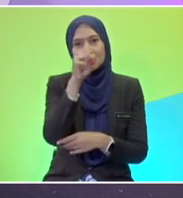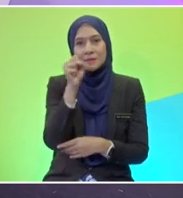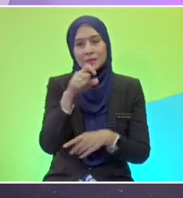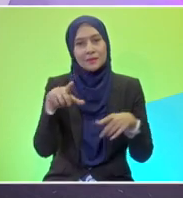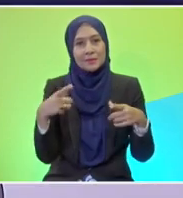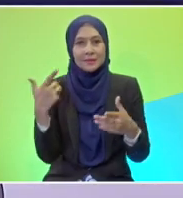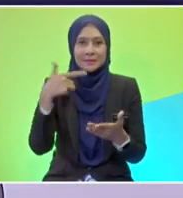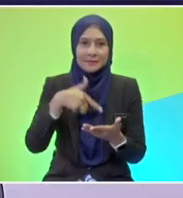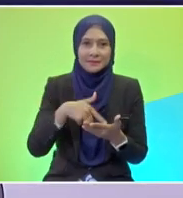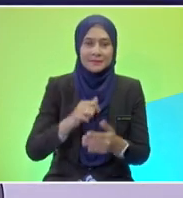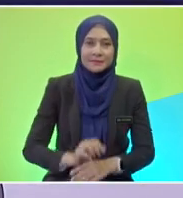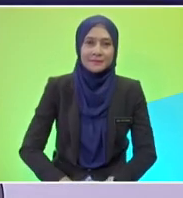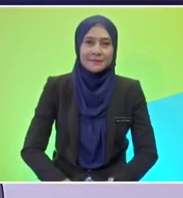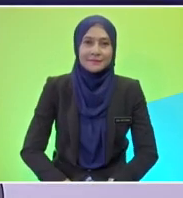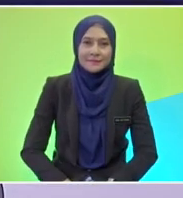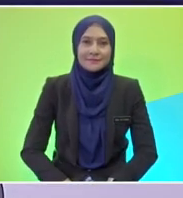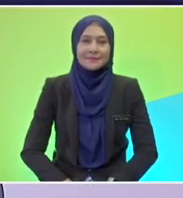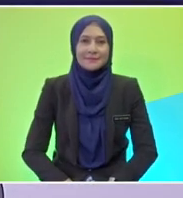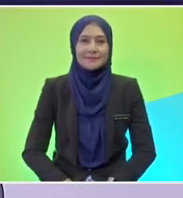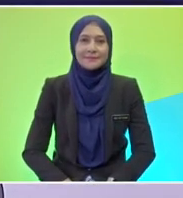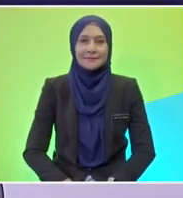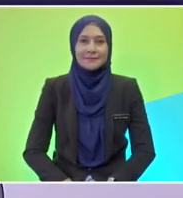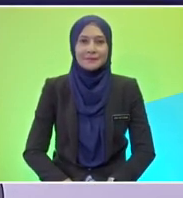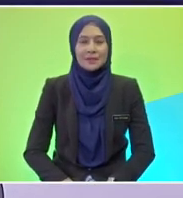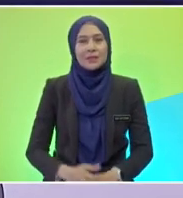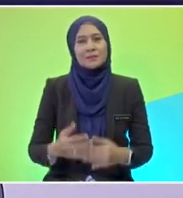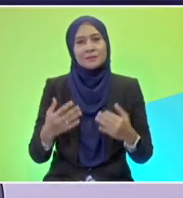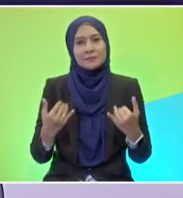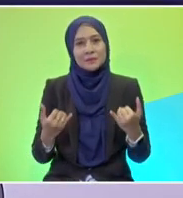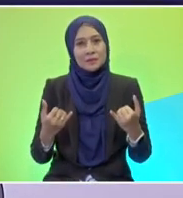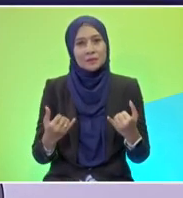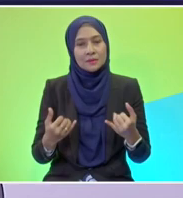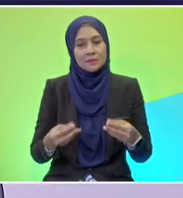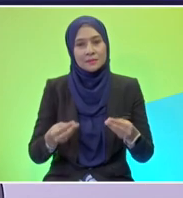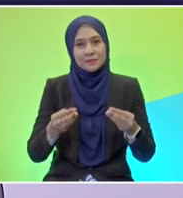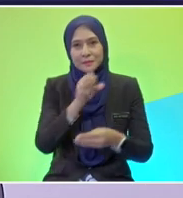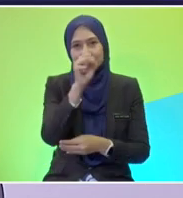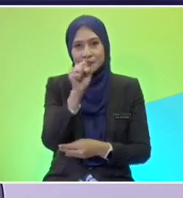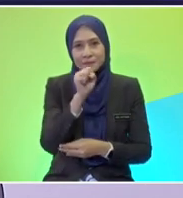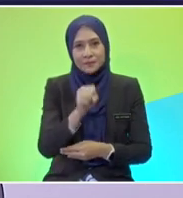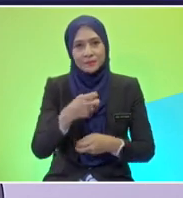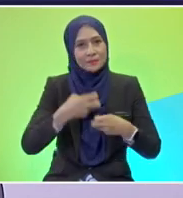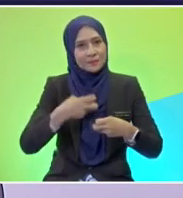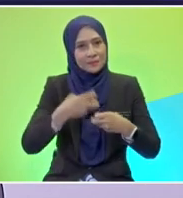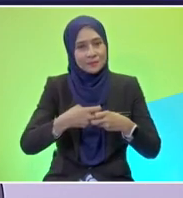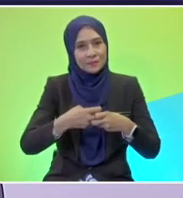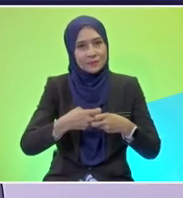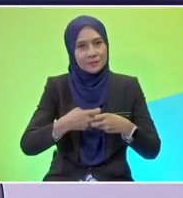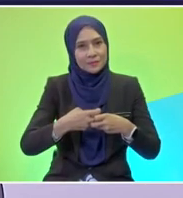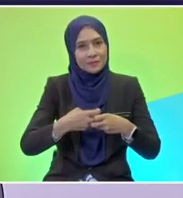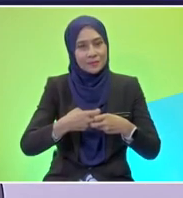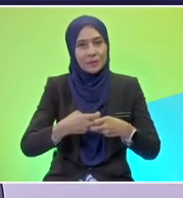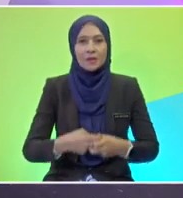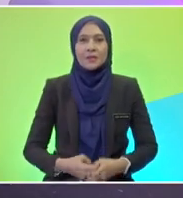bagi susah sikitlah dengan Kak Fika ni lah. Kan sebab tadi dia dah pandai. 10 tolak 10. Cepat. 10